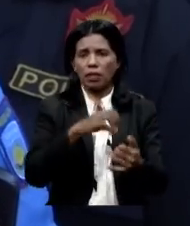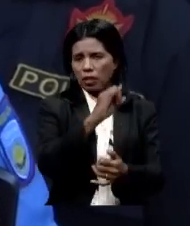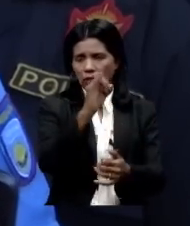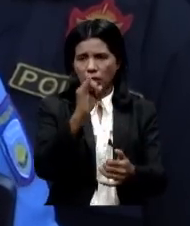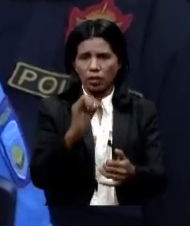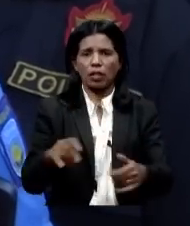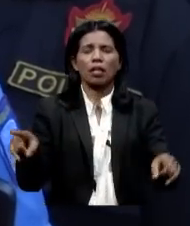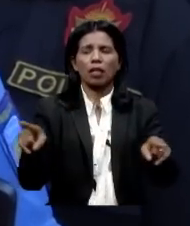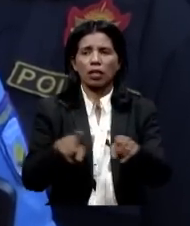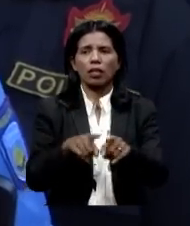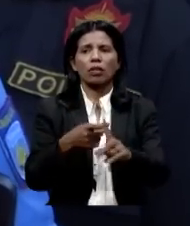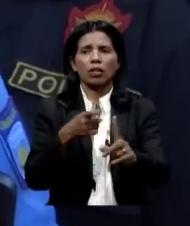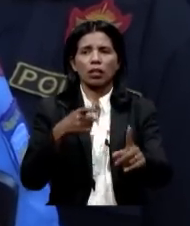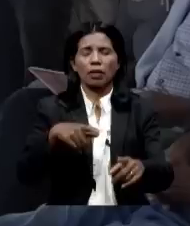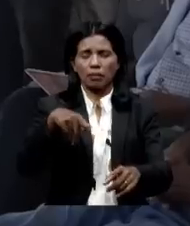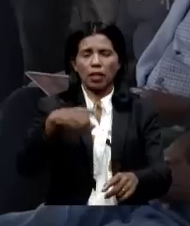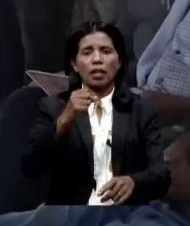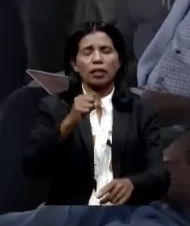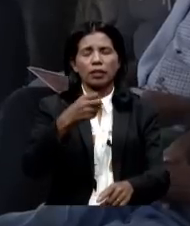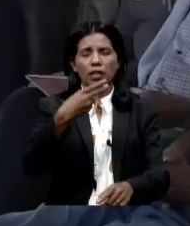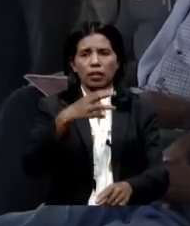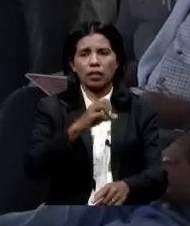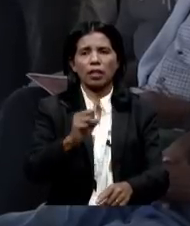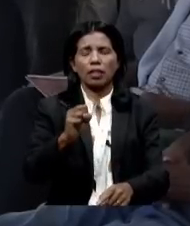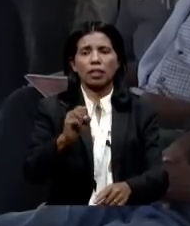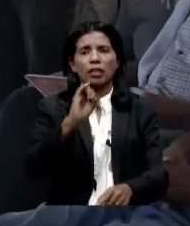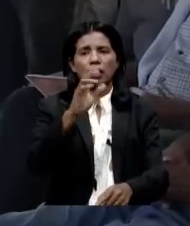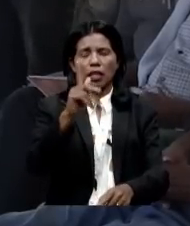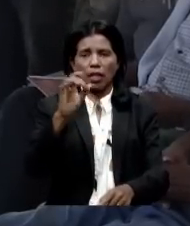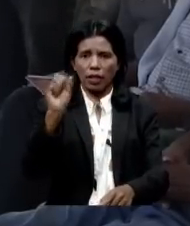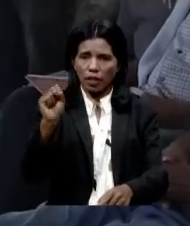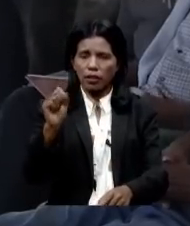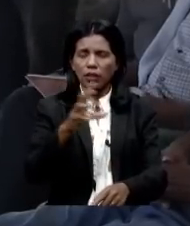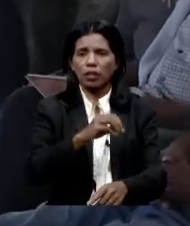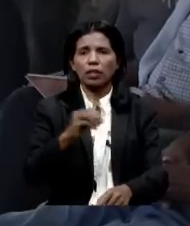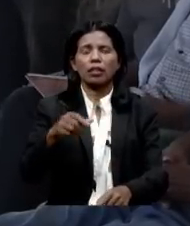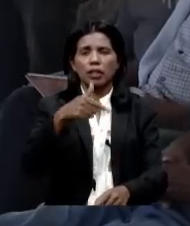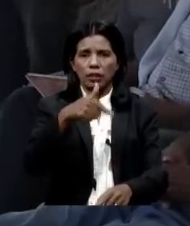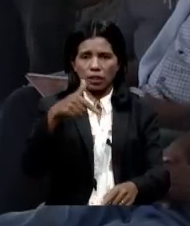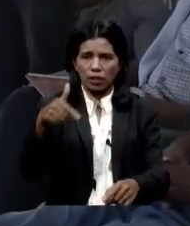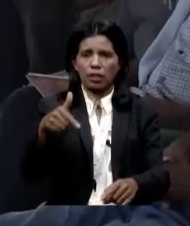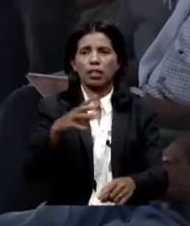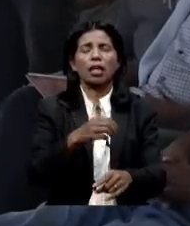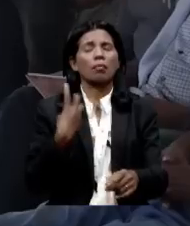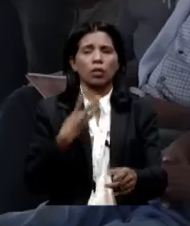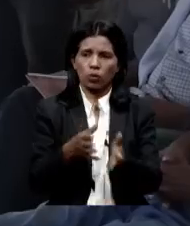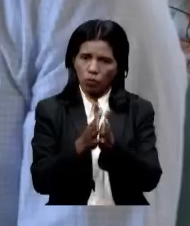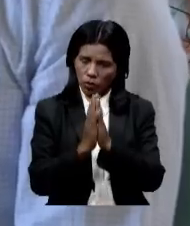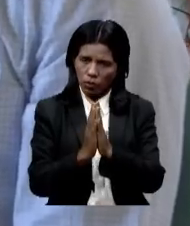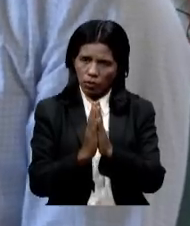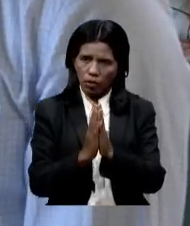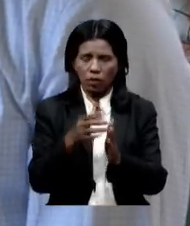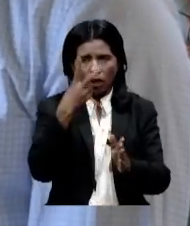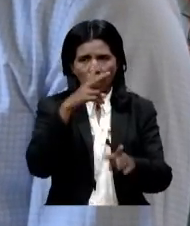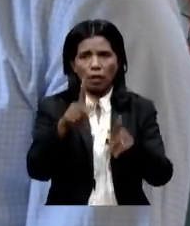maka nesang usi parte p sate nia kera sakti nia ida tamos usi parte setseti nia ami usi dane para atu kontrola yang mana